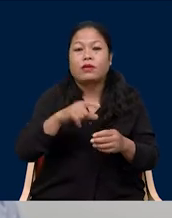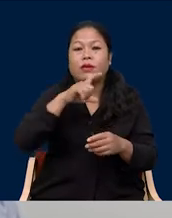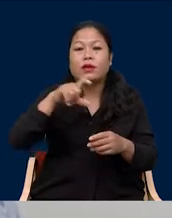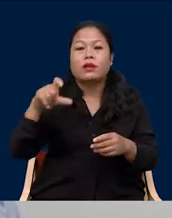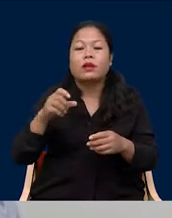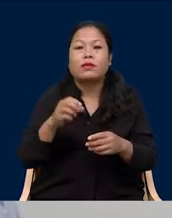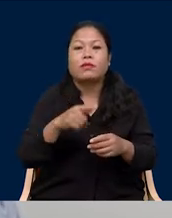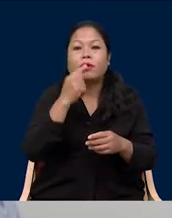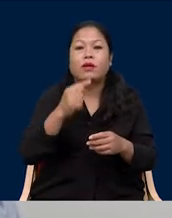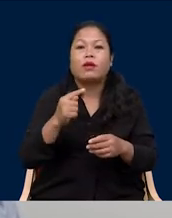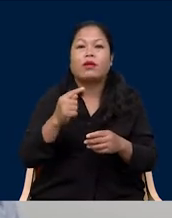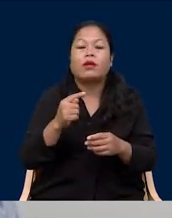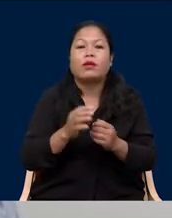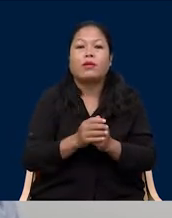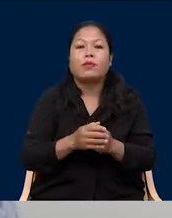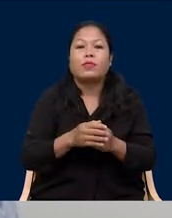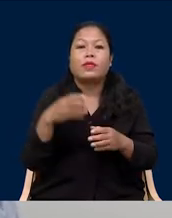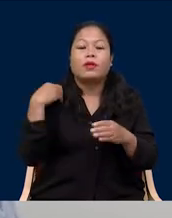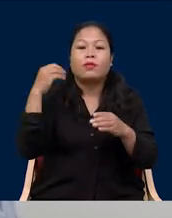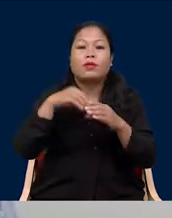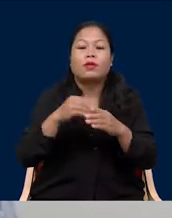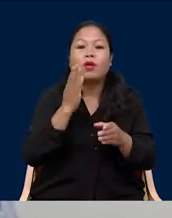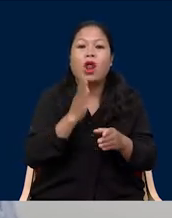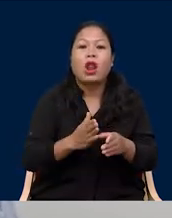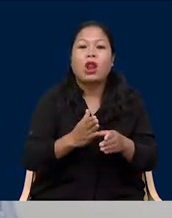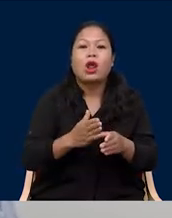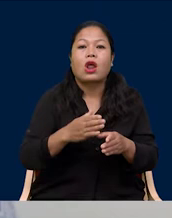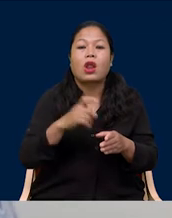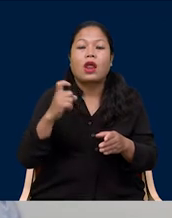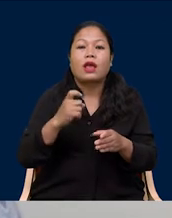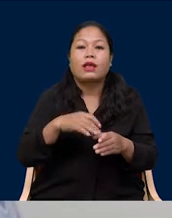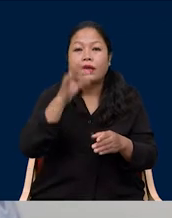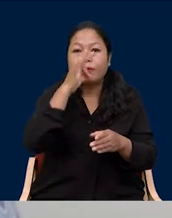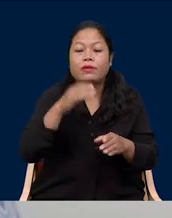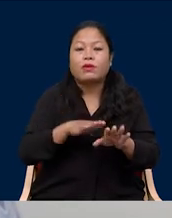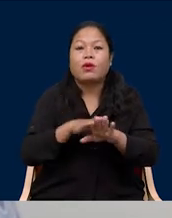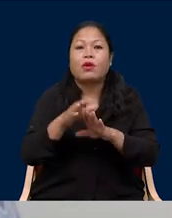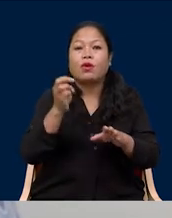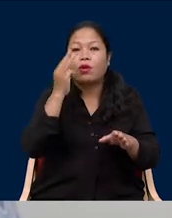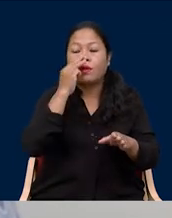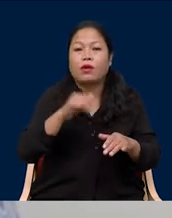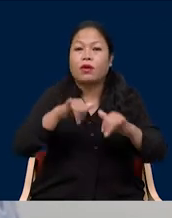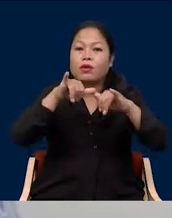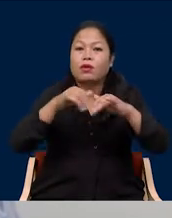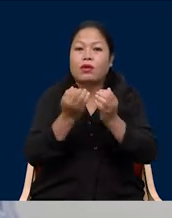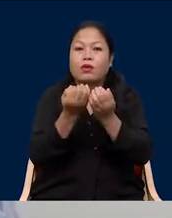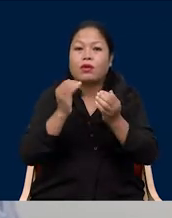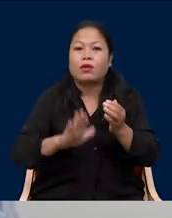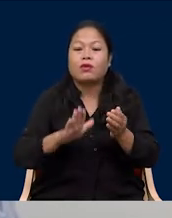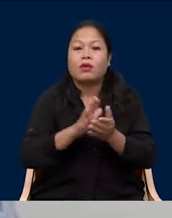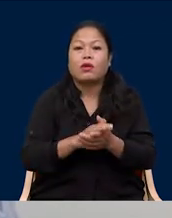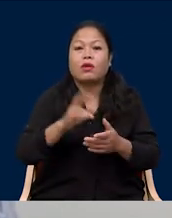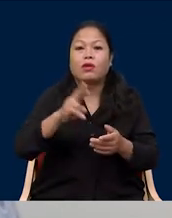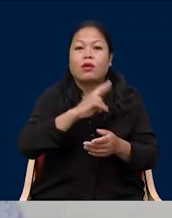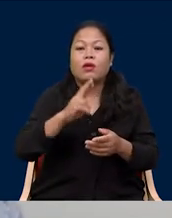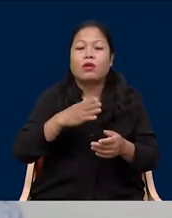र नेपालको प्रभावशाली त्यहाँ उपस्थितिको लागि हामीले विभिन्न विषयहरू चाहिँ मा तयारीहरू